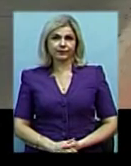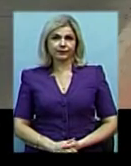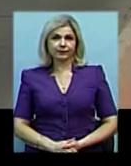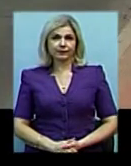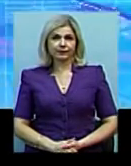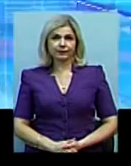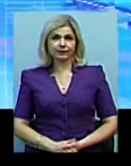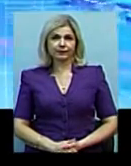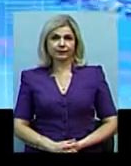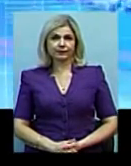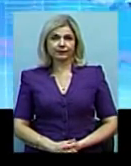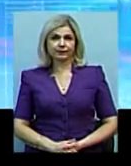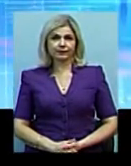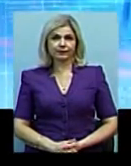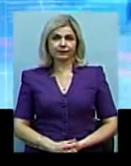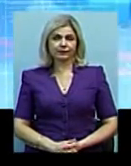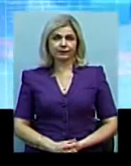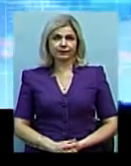Миколаївщини.